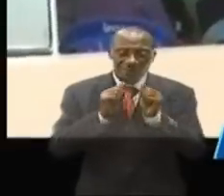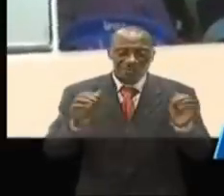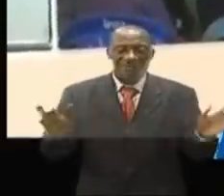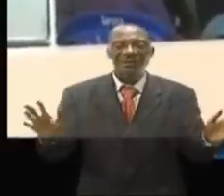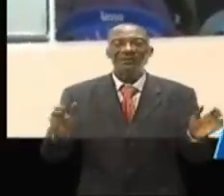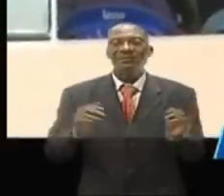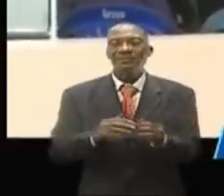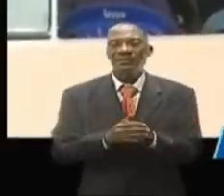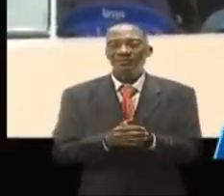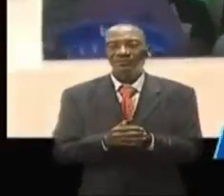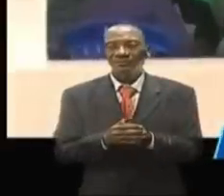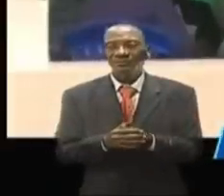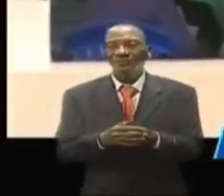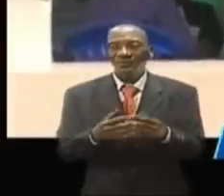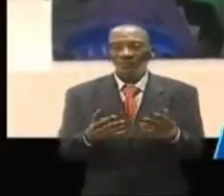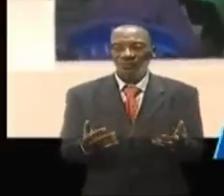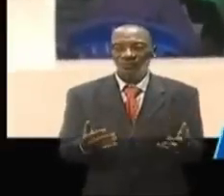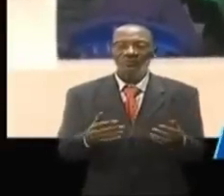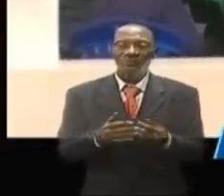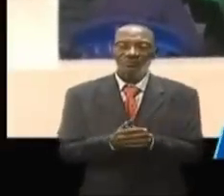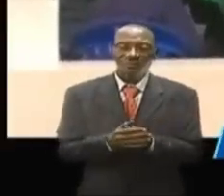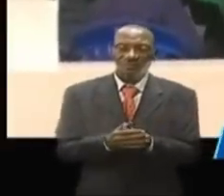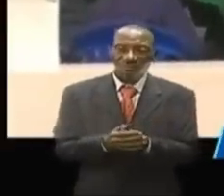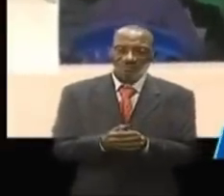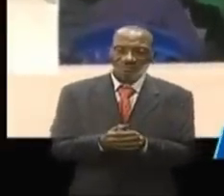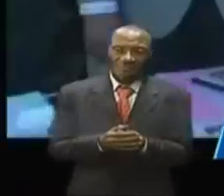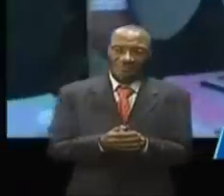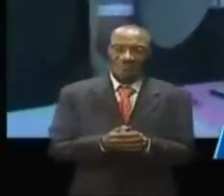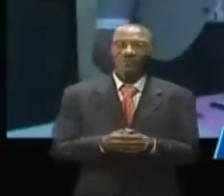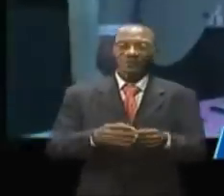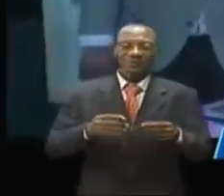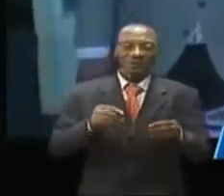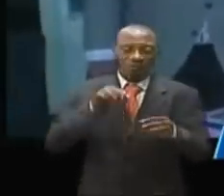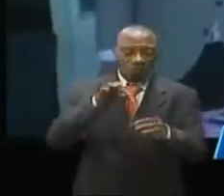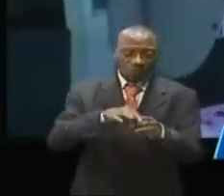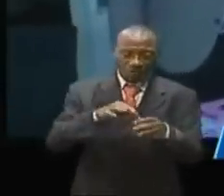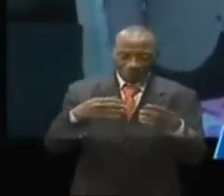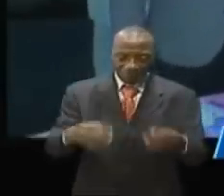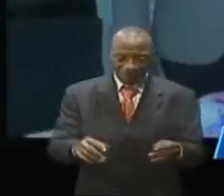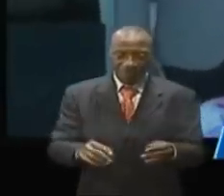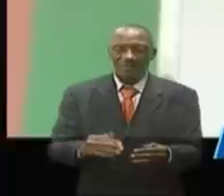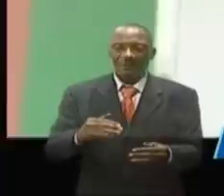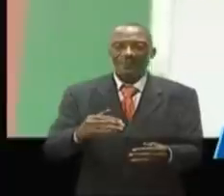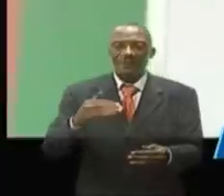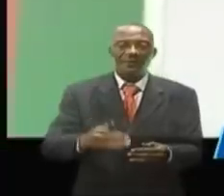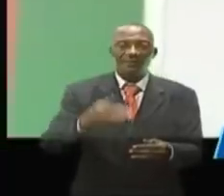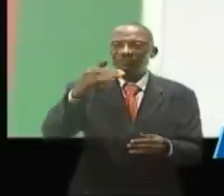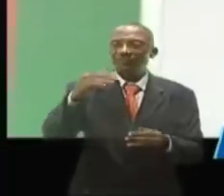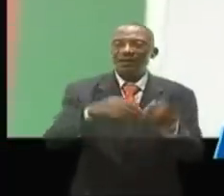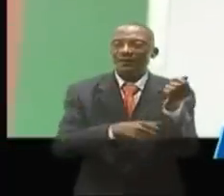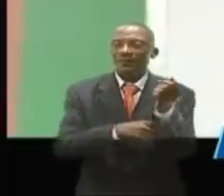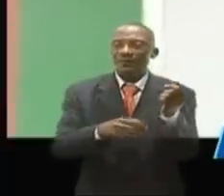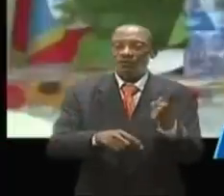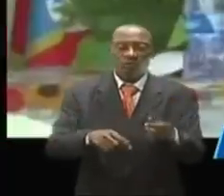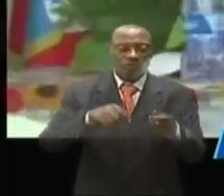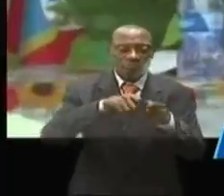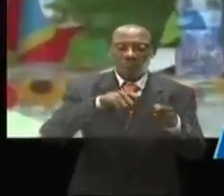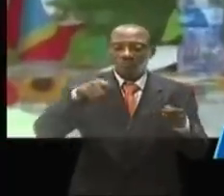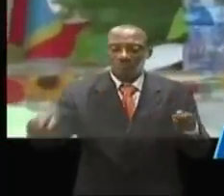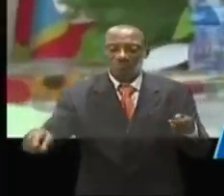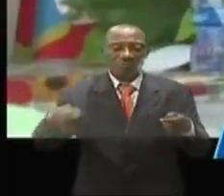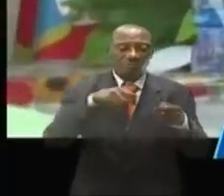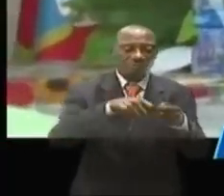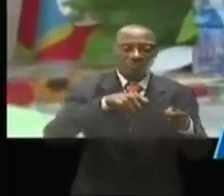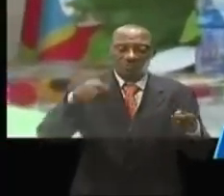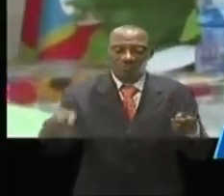le vote suivi de dépouillement et de la proclamation des résultats en présence de Josiane Mujinga Tshizangu, chef de division